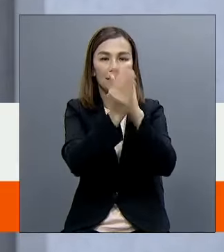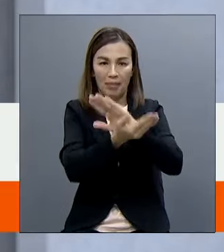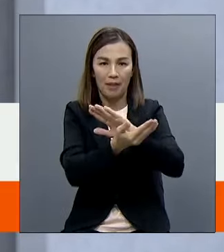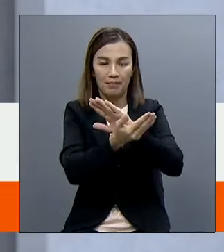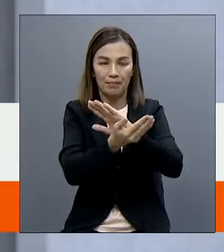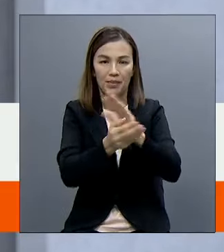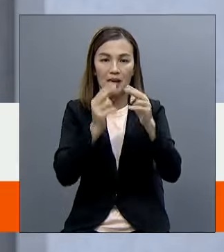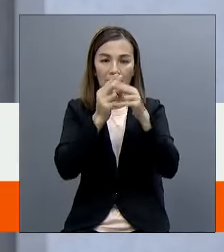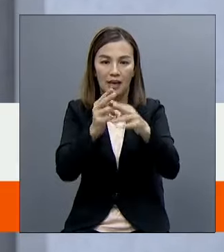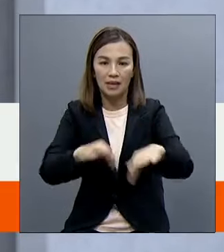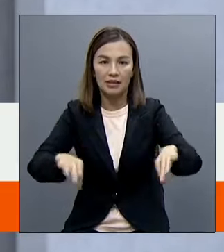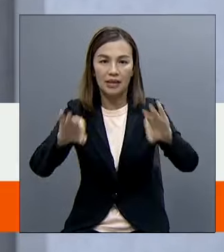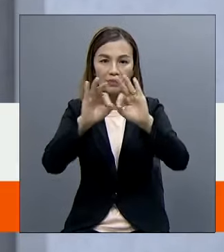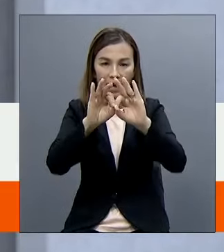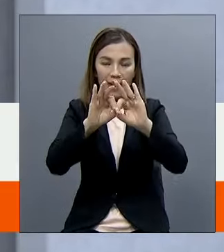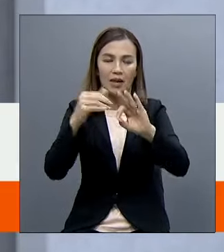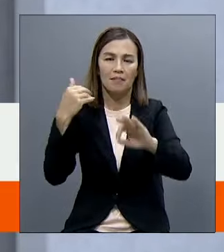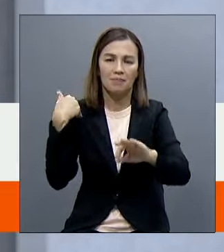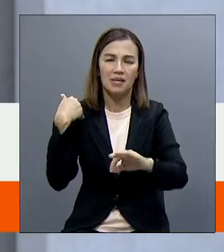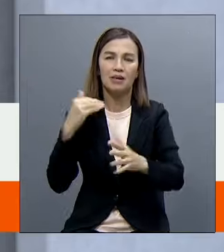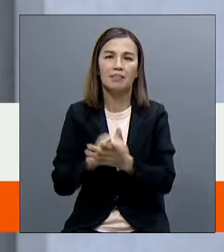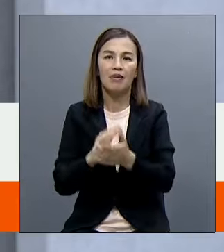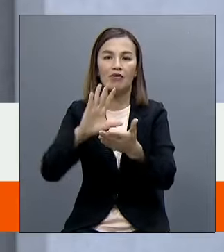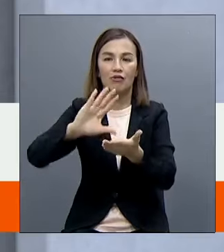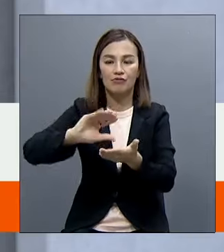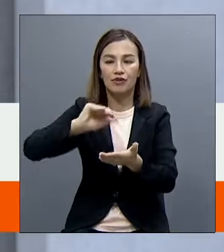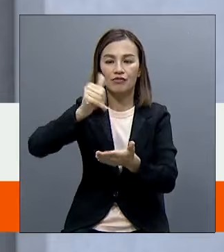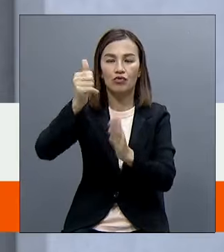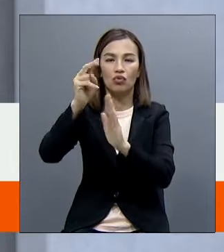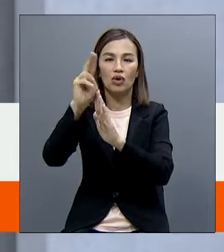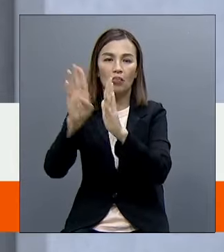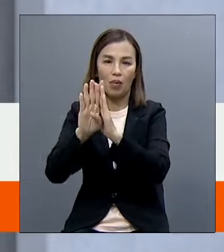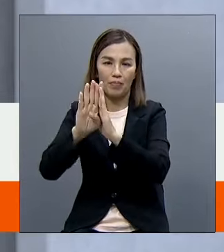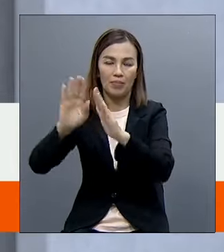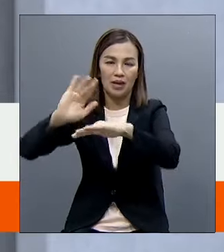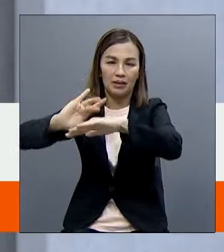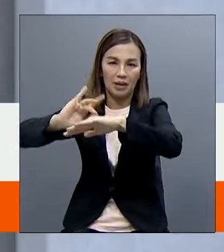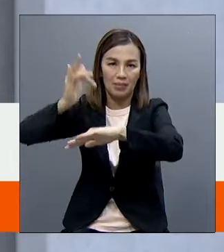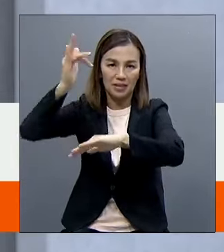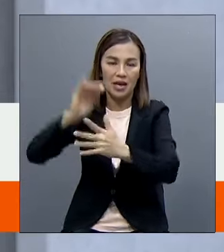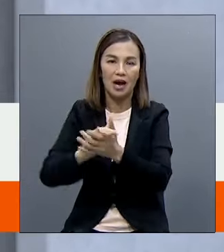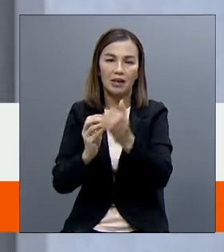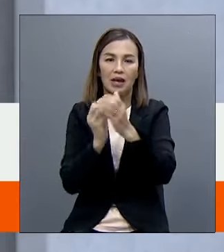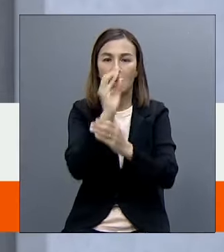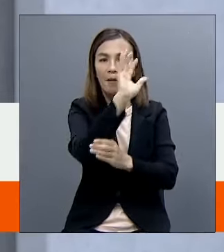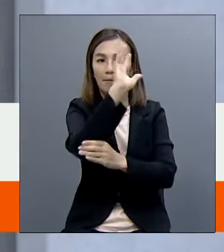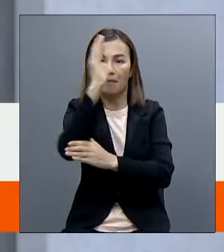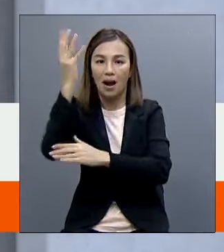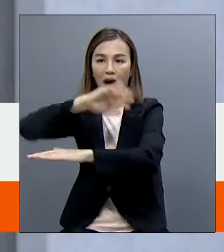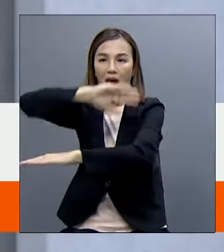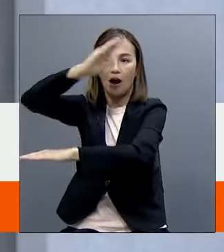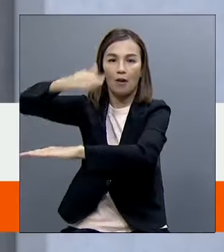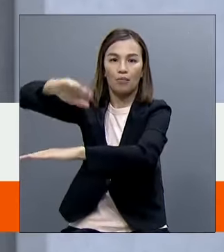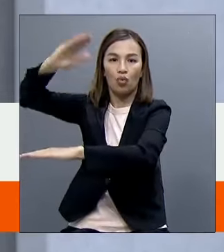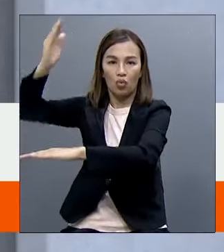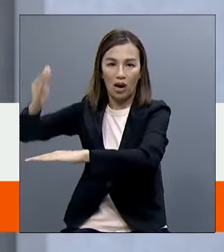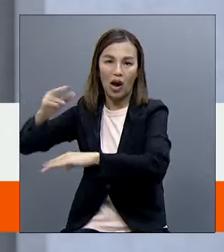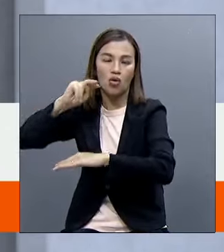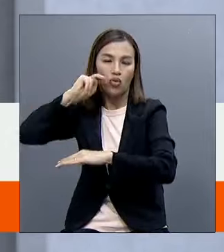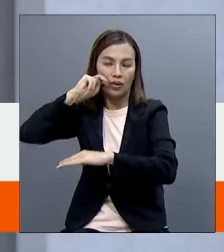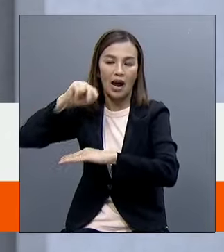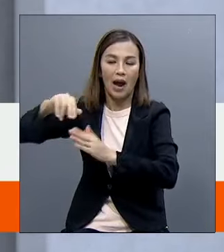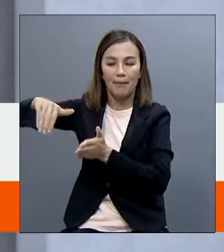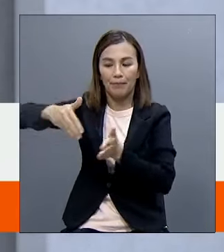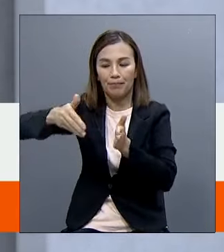เน้นในด้านที่ 4นะครับในการในเรื่องของการฟื้นฟูระบบของธรรมชาติไม่ว่าจะเป็นป่าต้นน้ำนะครับในเรื่องของคุณภาพน้ำในแม่น้ำสาย